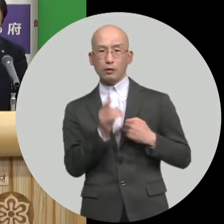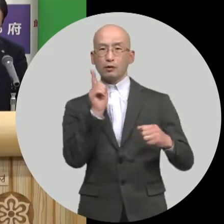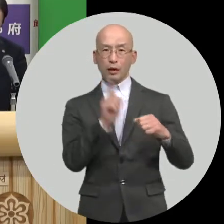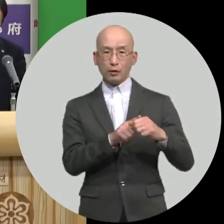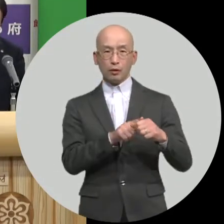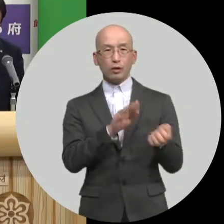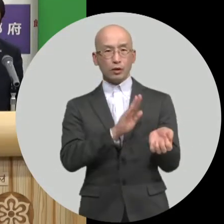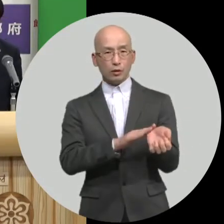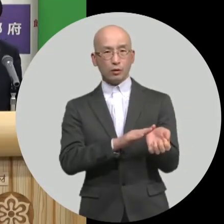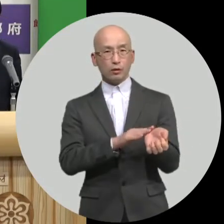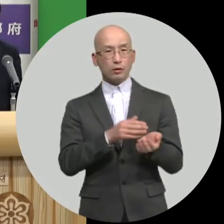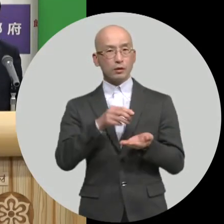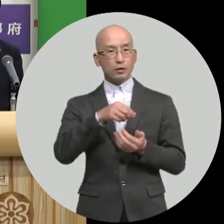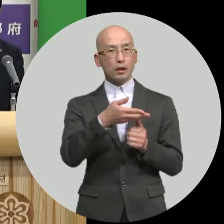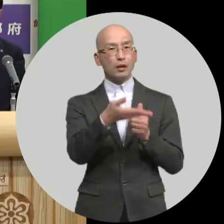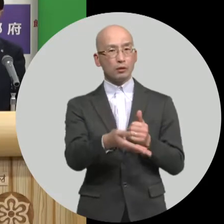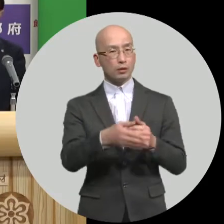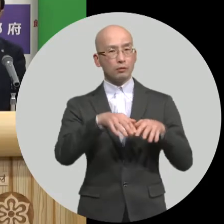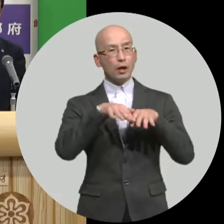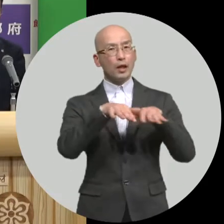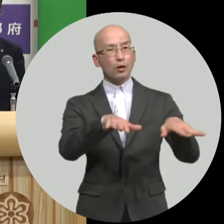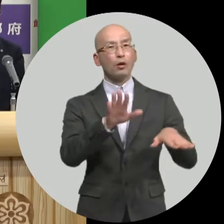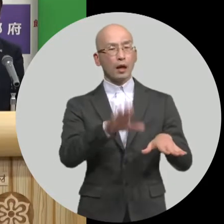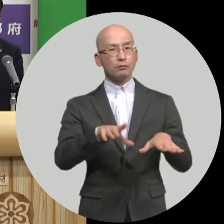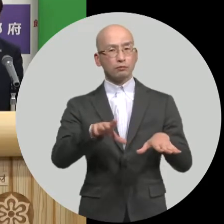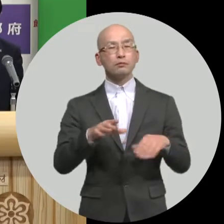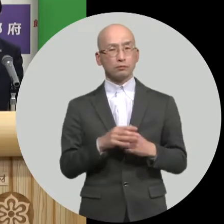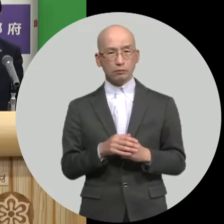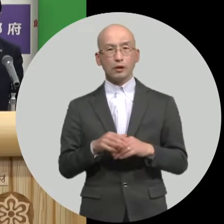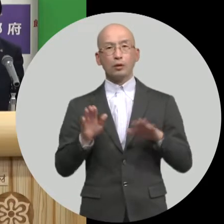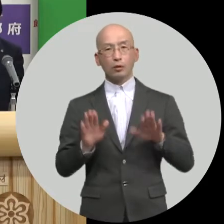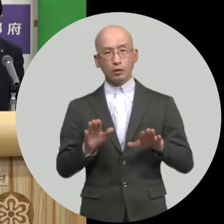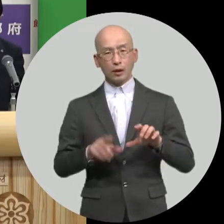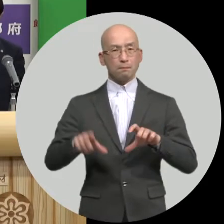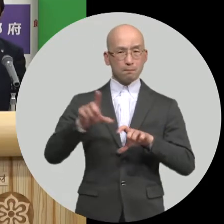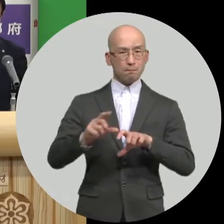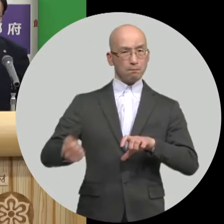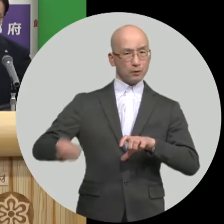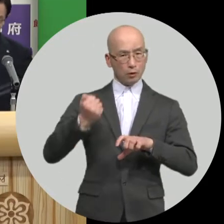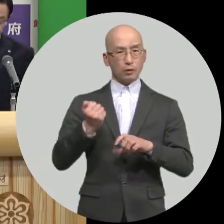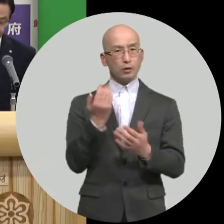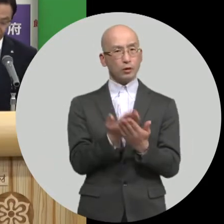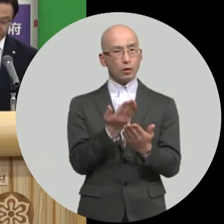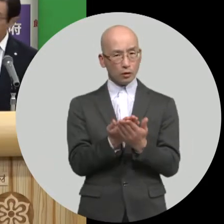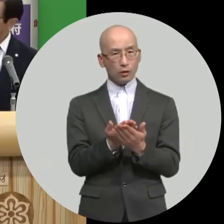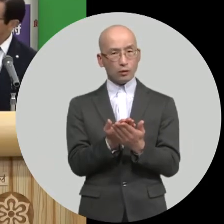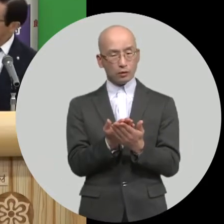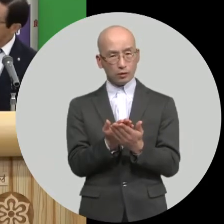ても、影響が出てくるということで、今回もう一段強い要請をさせていただくことといたしました。